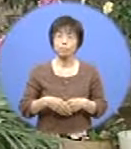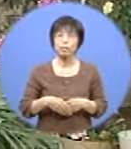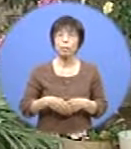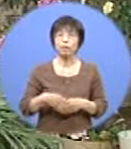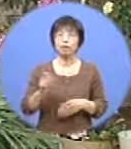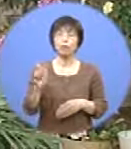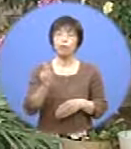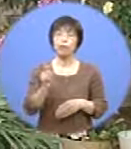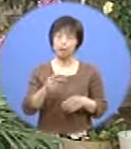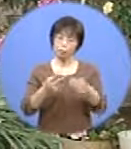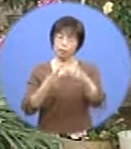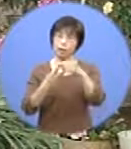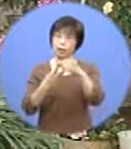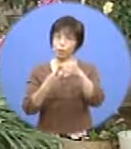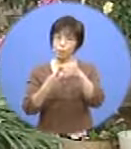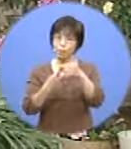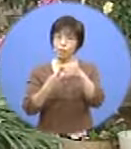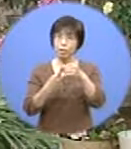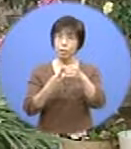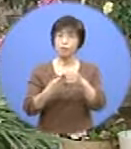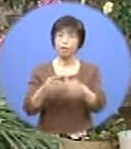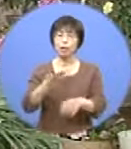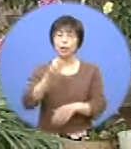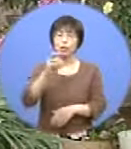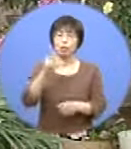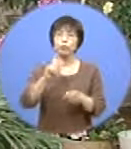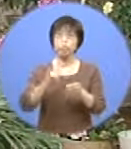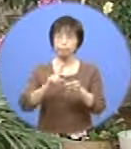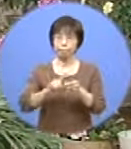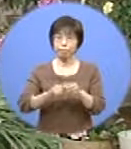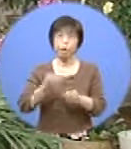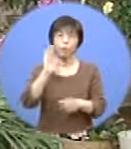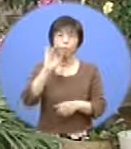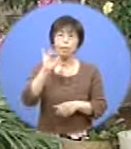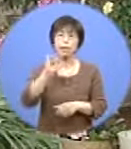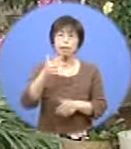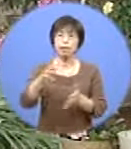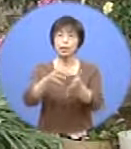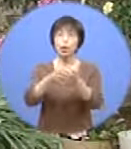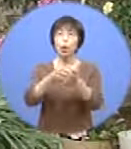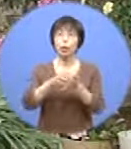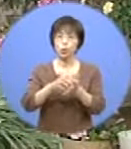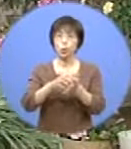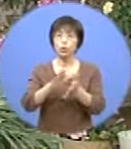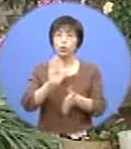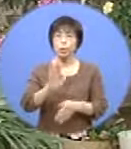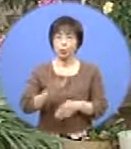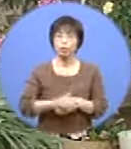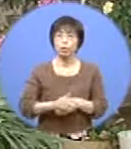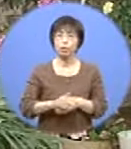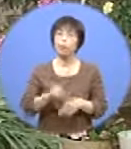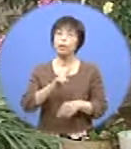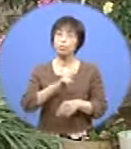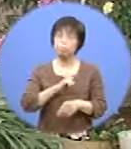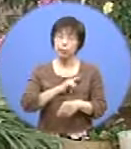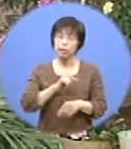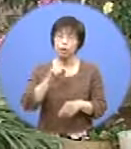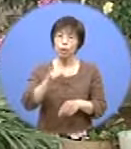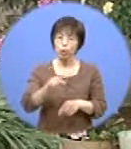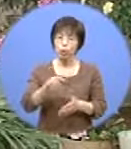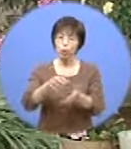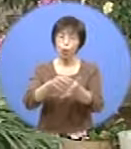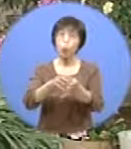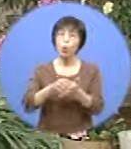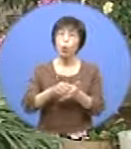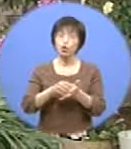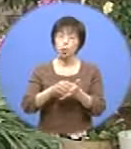では早速前半の特集、平成29年和歌山県知事表彰です。まずは和歌山県知事表